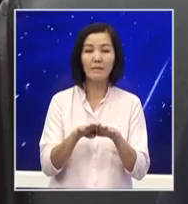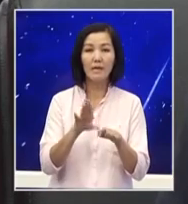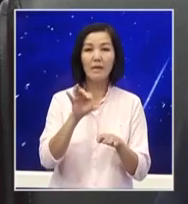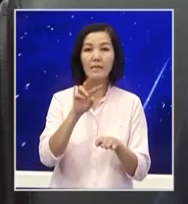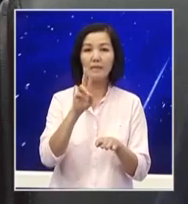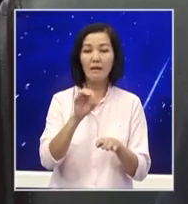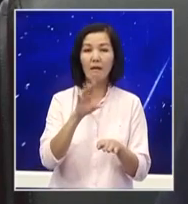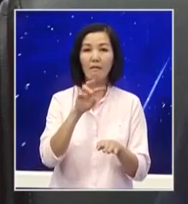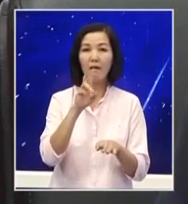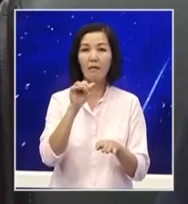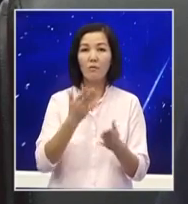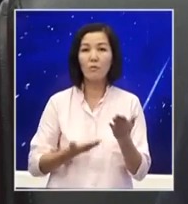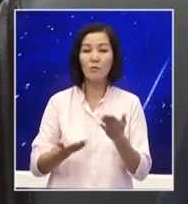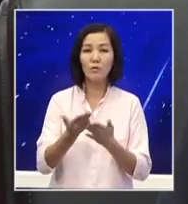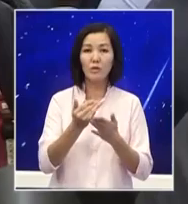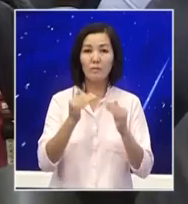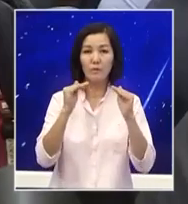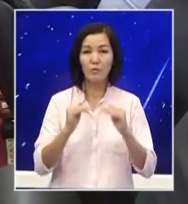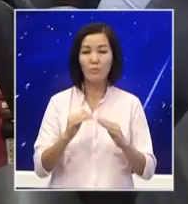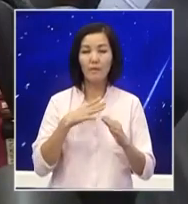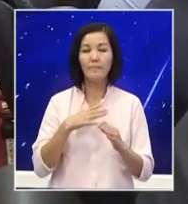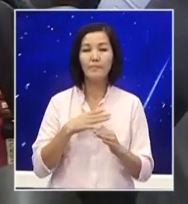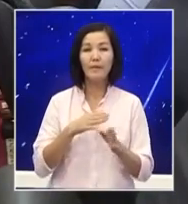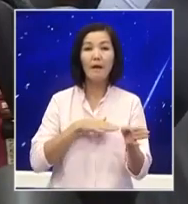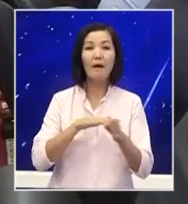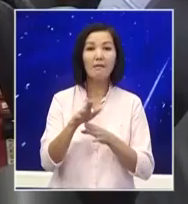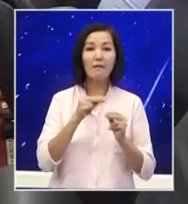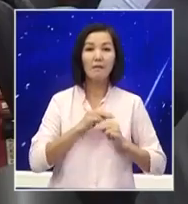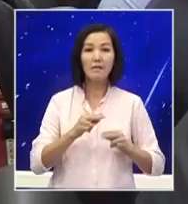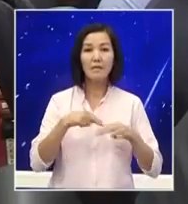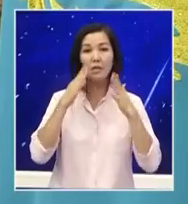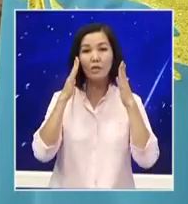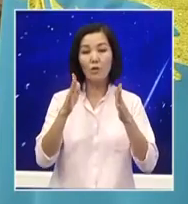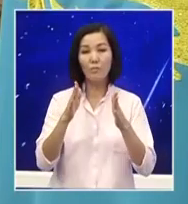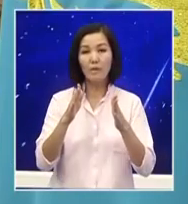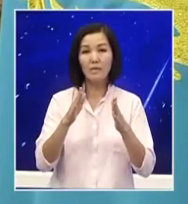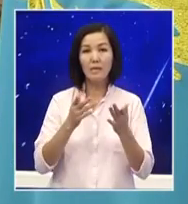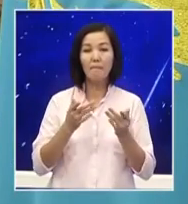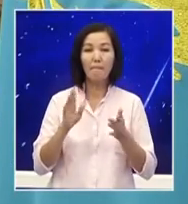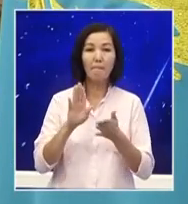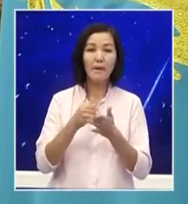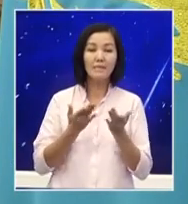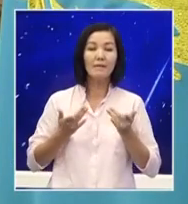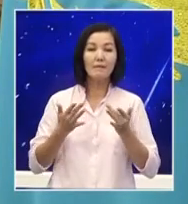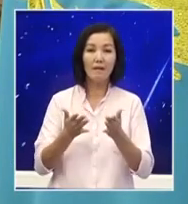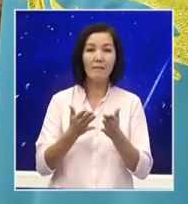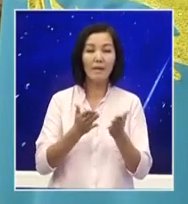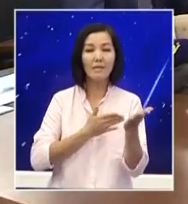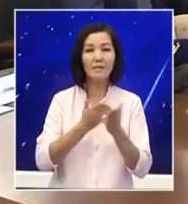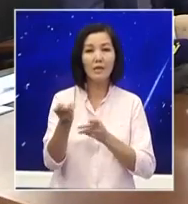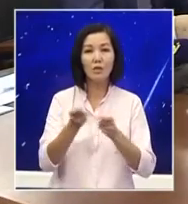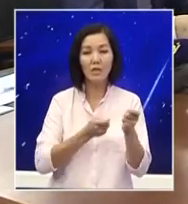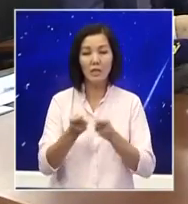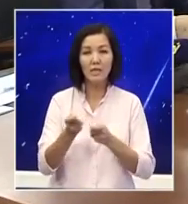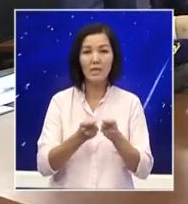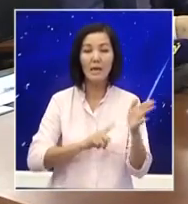мен Алакөлдегі егін шығымы төмен. Атқарылар іске жауапкершілікпен қарау басты талап. Өңір басшысы сала жетекшілеріне